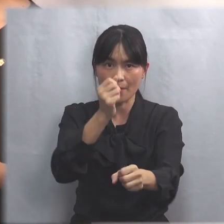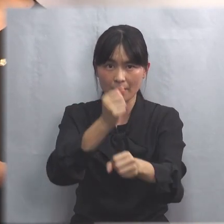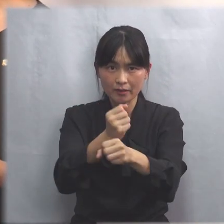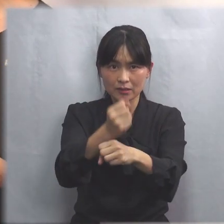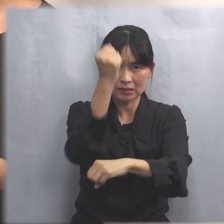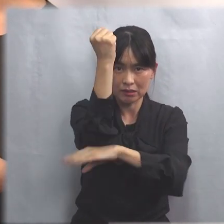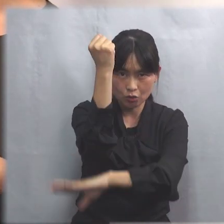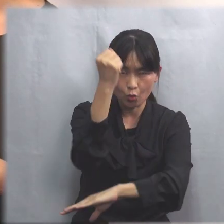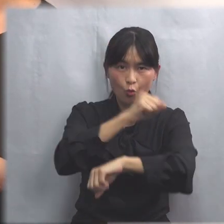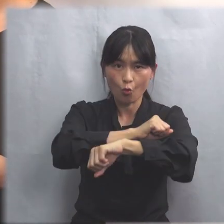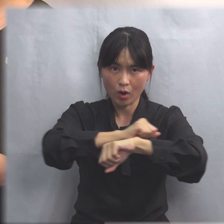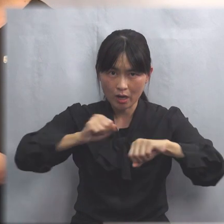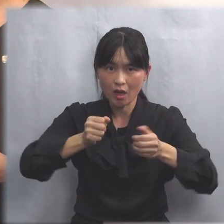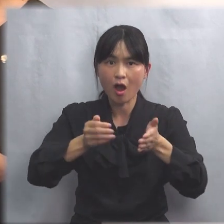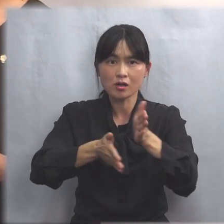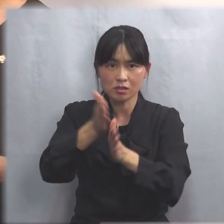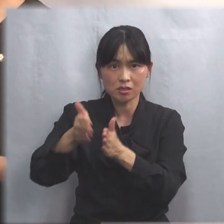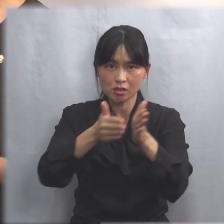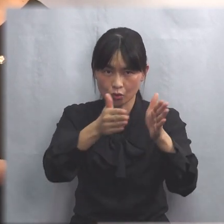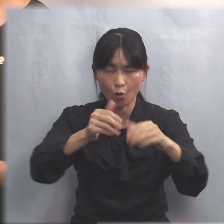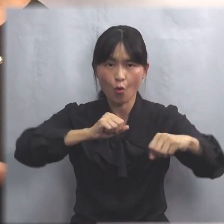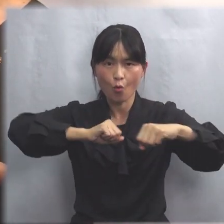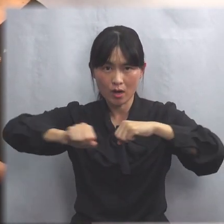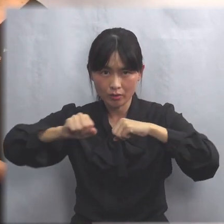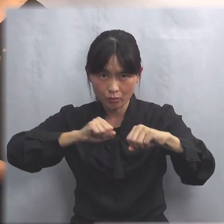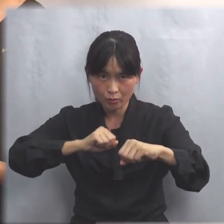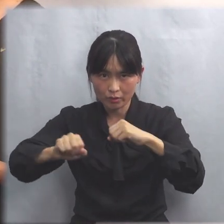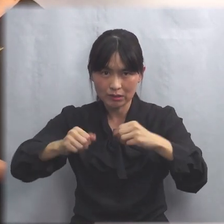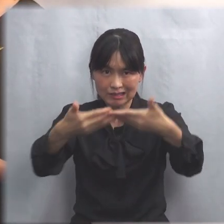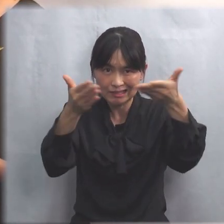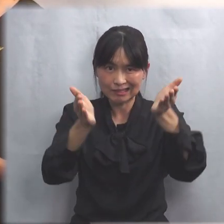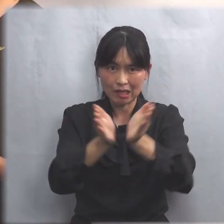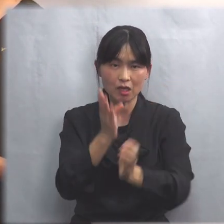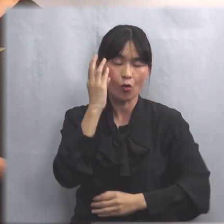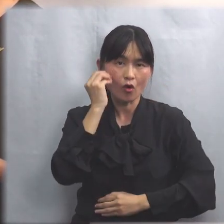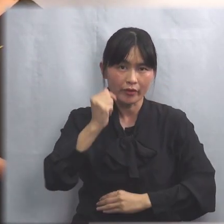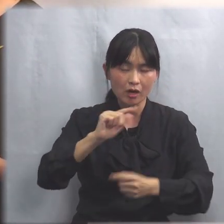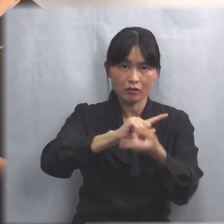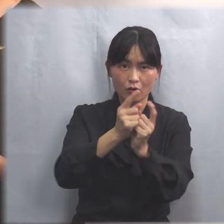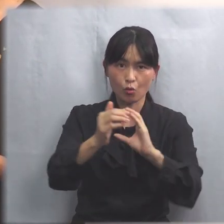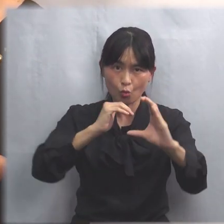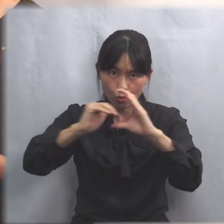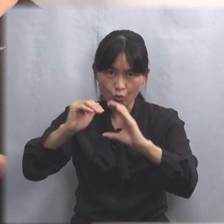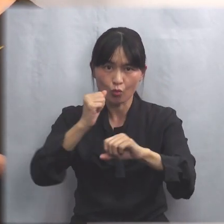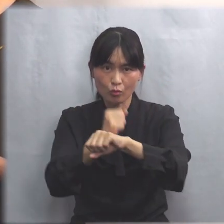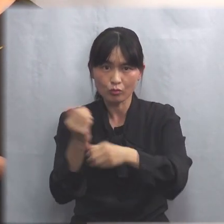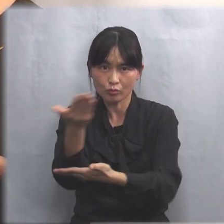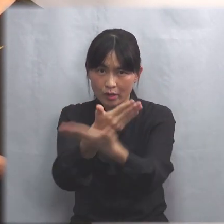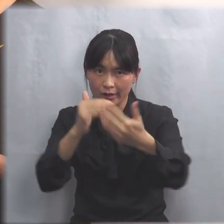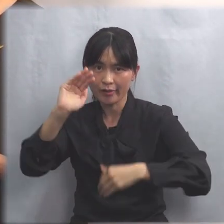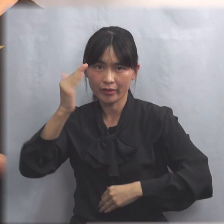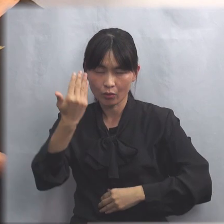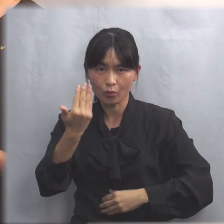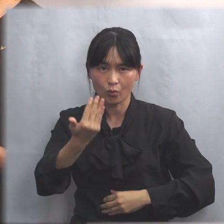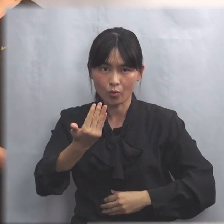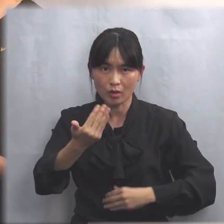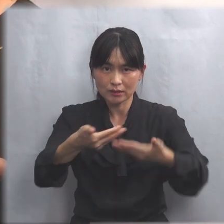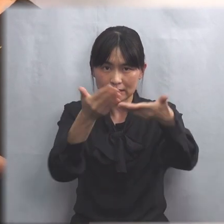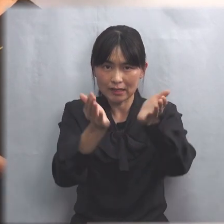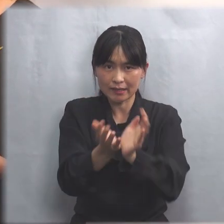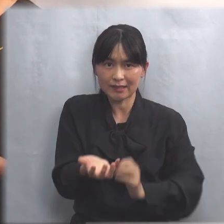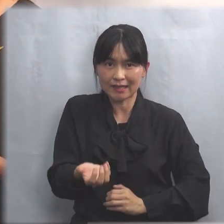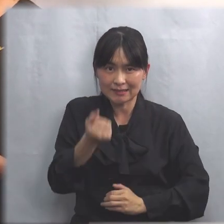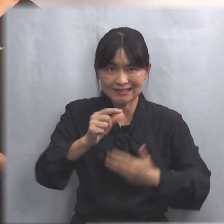기초와 광역의 의원들의 주요 의정 활동이 당 전체에 원활하게 공유가 되고, 또 우리 당이 가지고 있는 어떤 그런